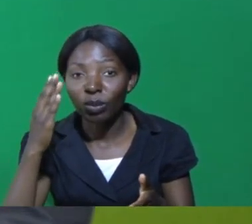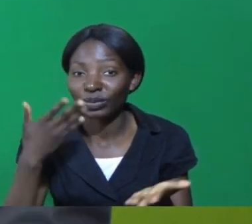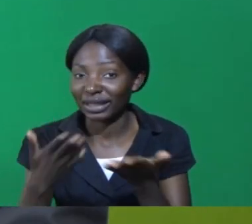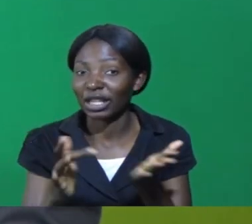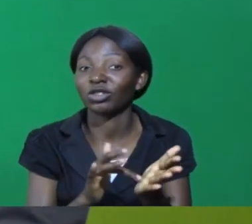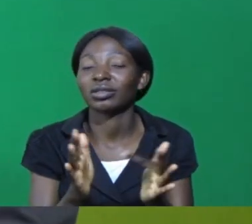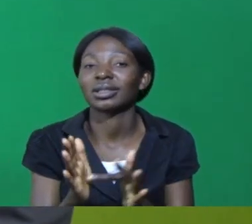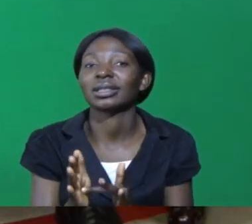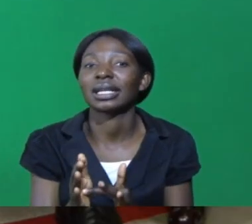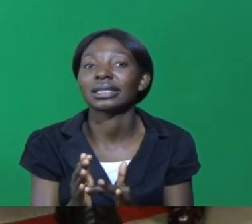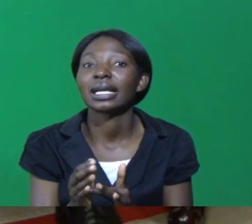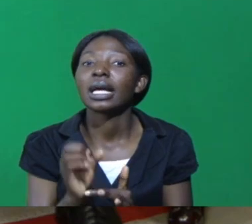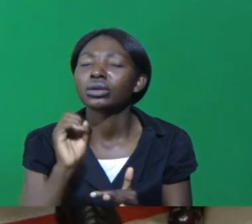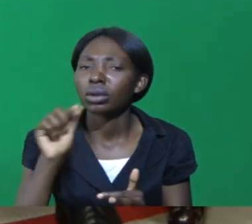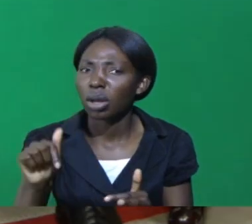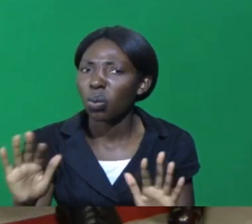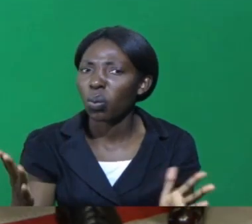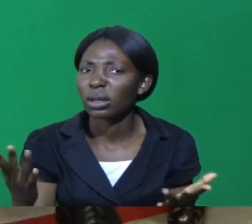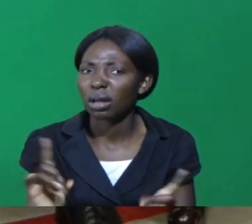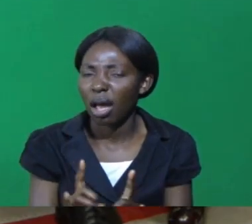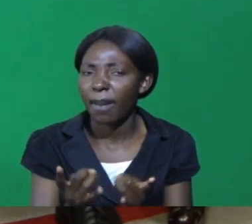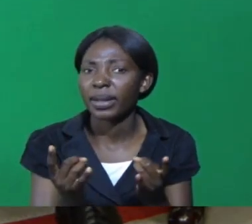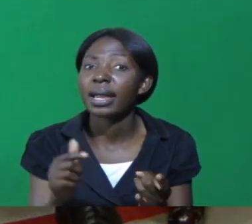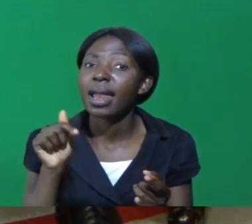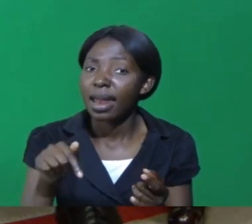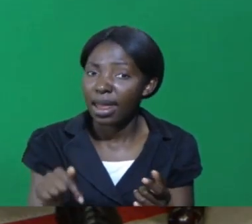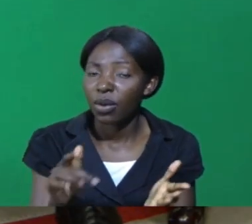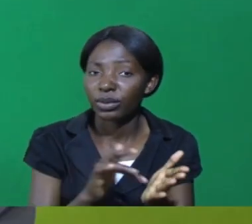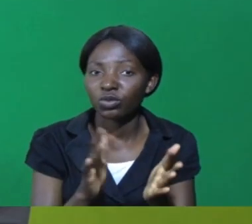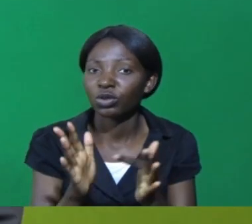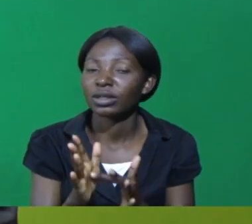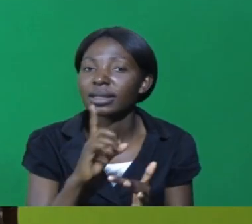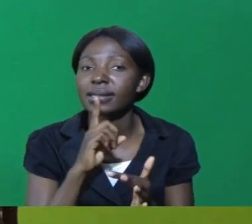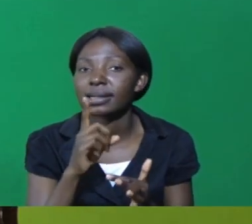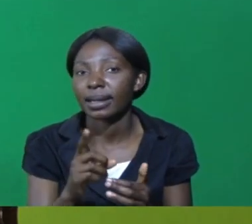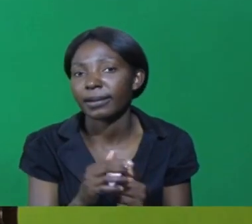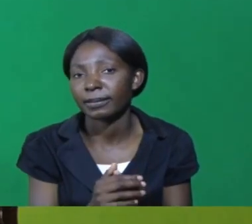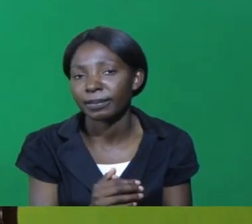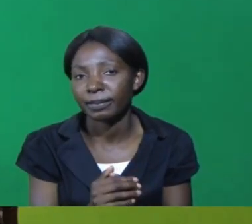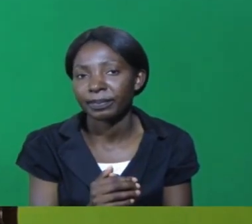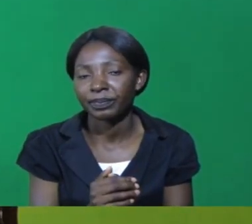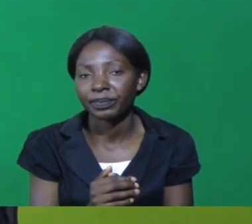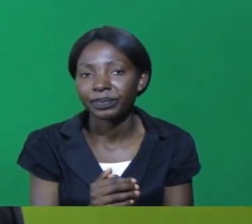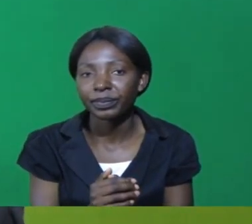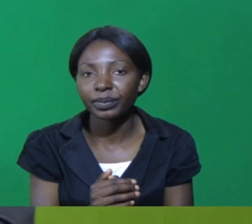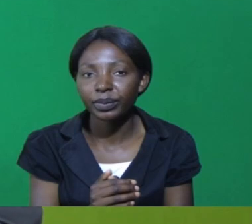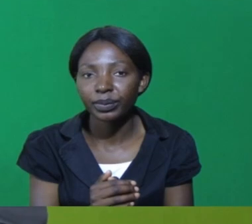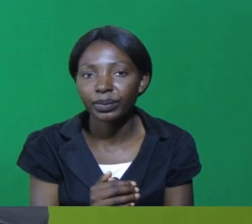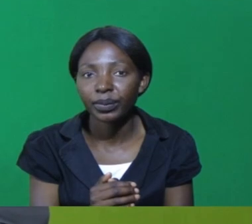hamuna kunaka mose. Taura yapo, chichaitika pastor. Saka panapa Jesu ari kuti